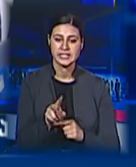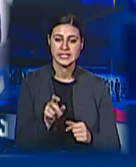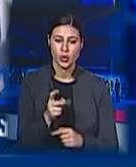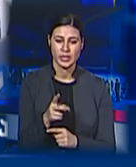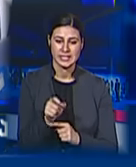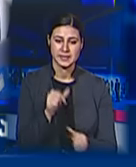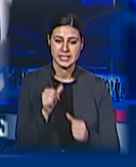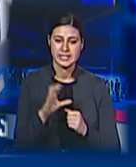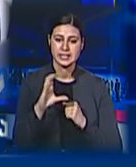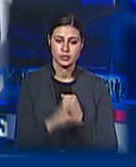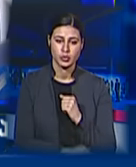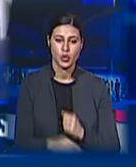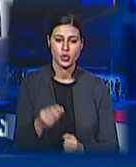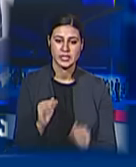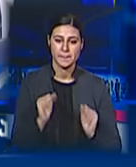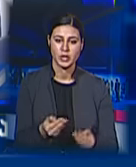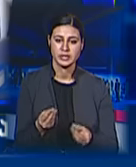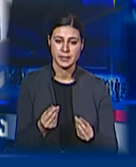2011 წლის ბოლოს მიკროსაფინანსოებს